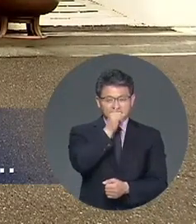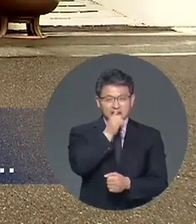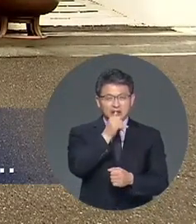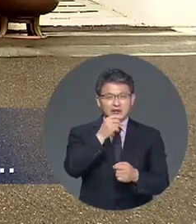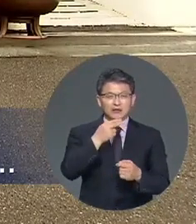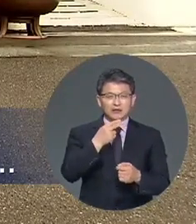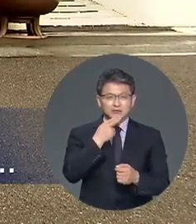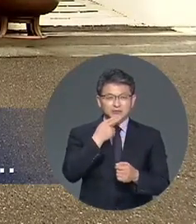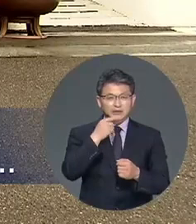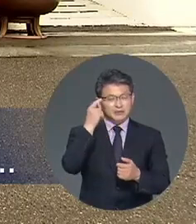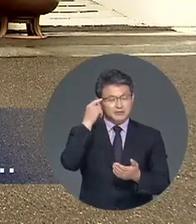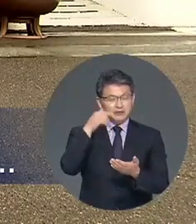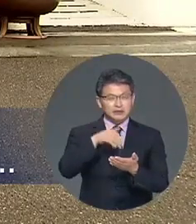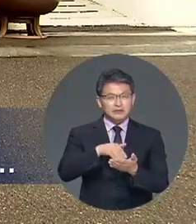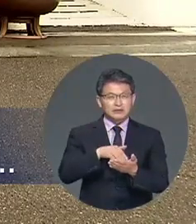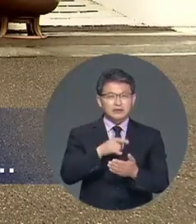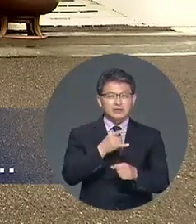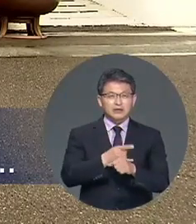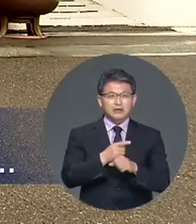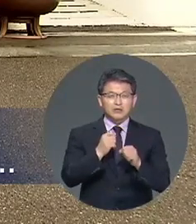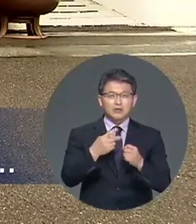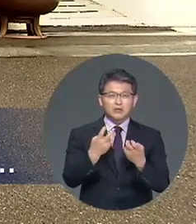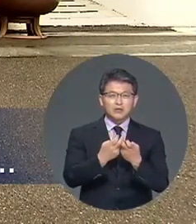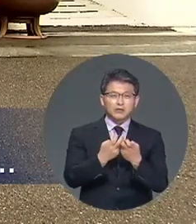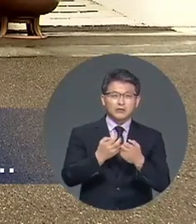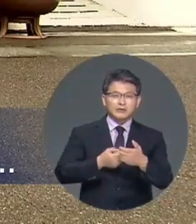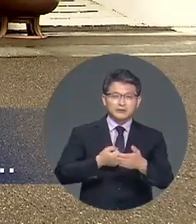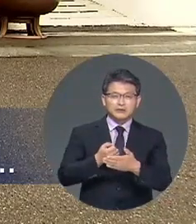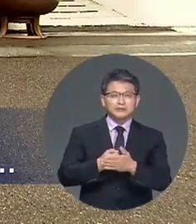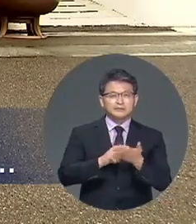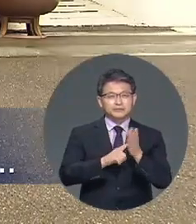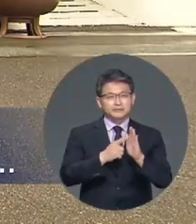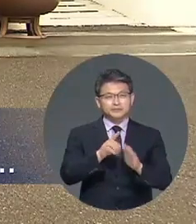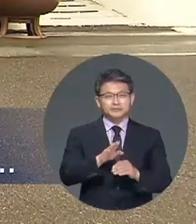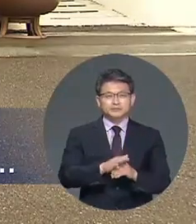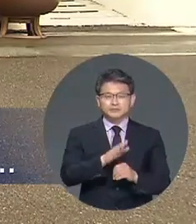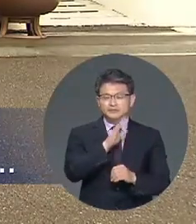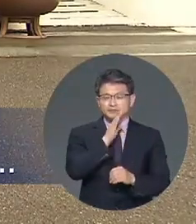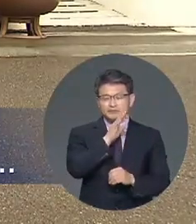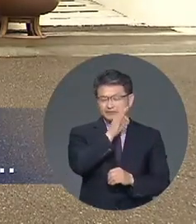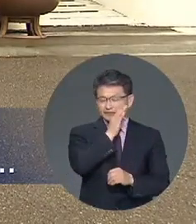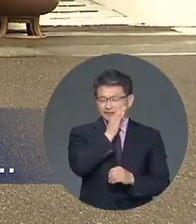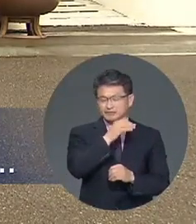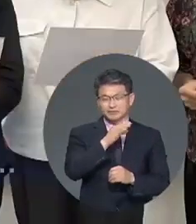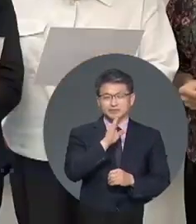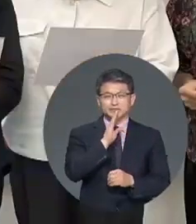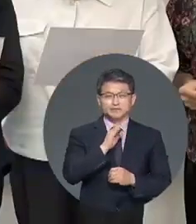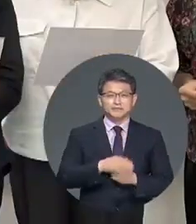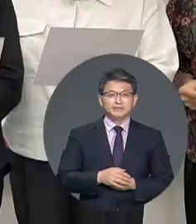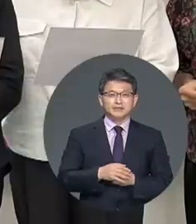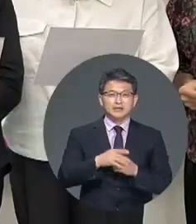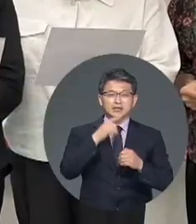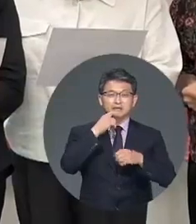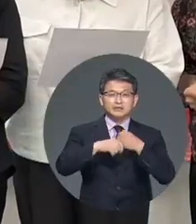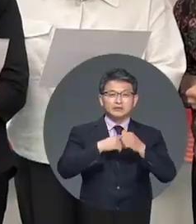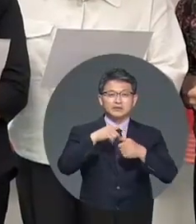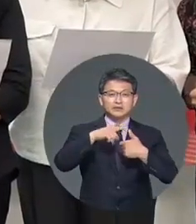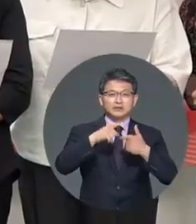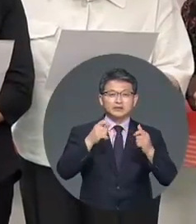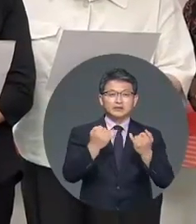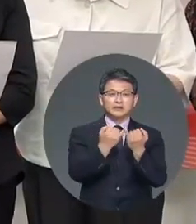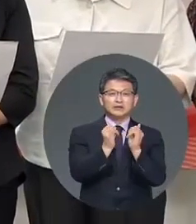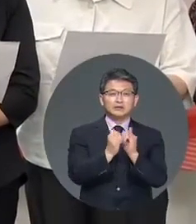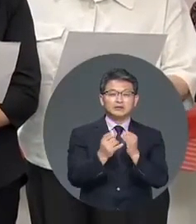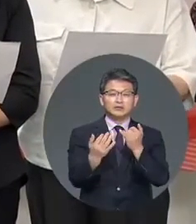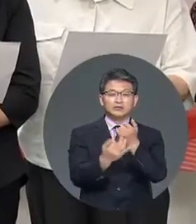한번 정말 반성하고 거취를 표명해야 하지 않을까 부끄럽습니다 솔직히 민주당 거제지역